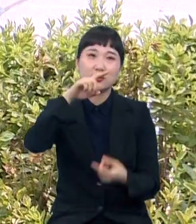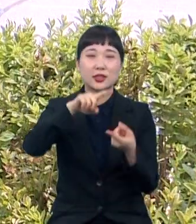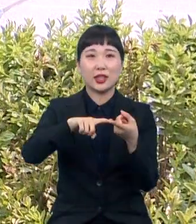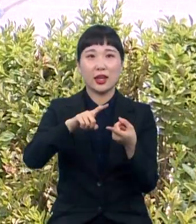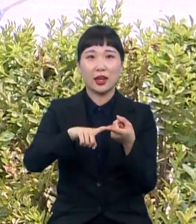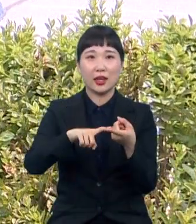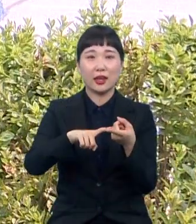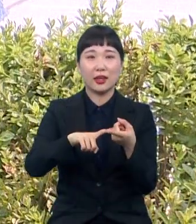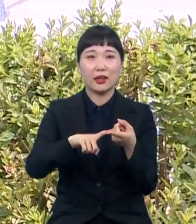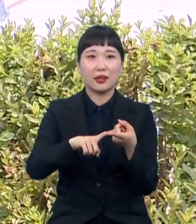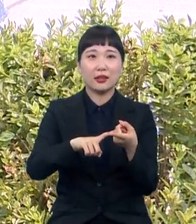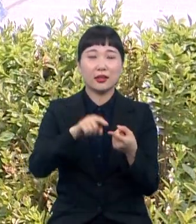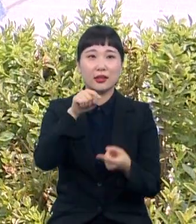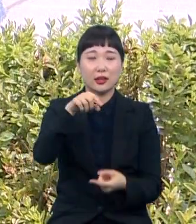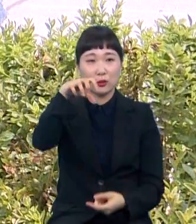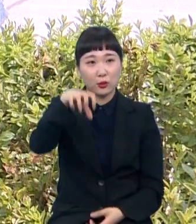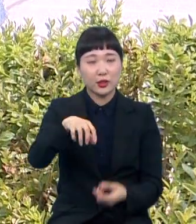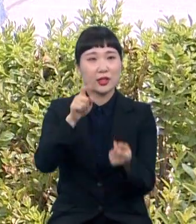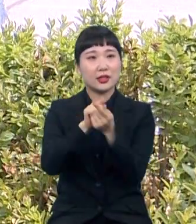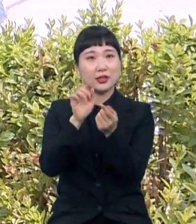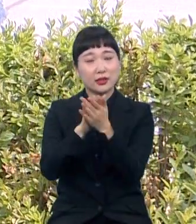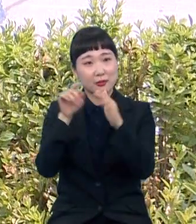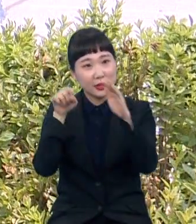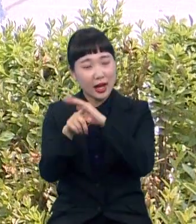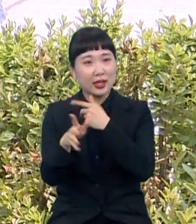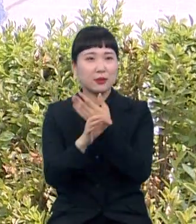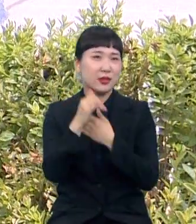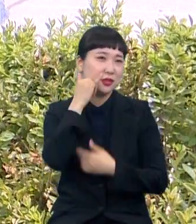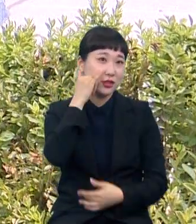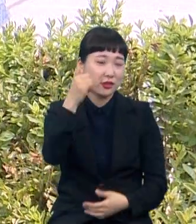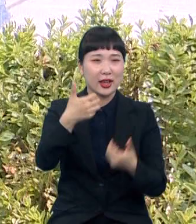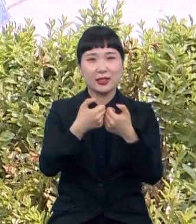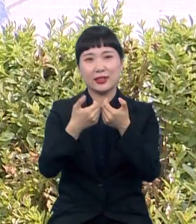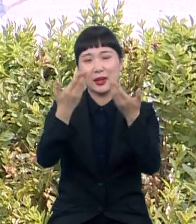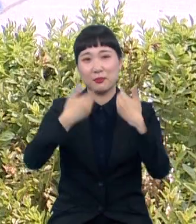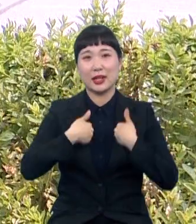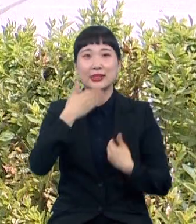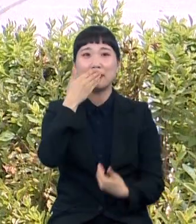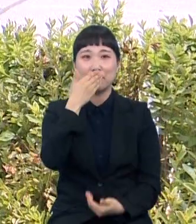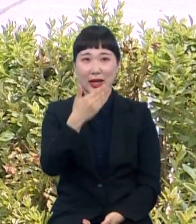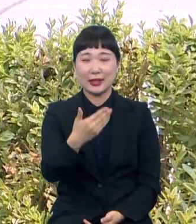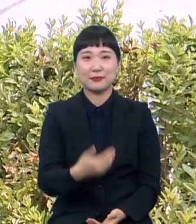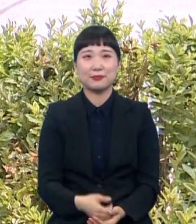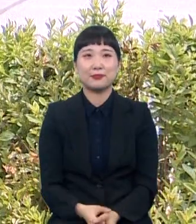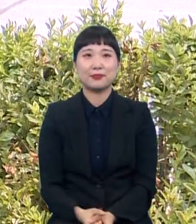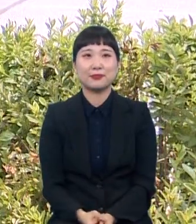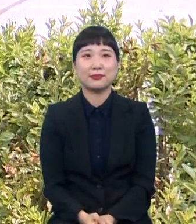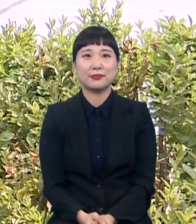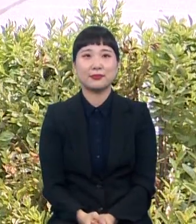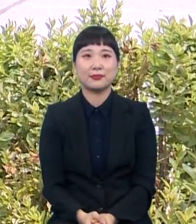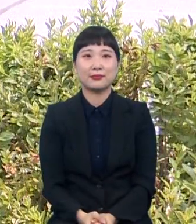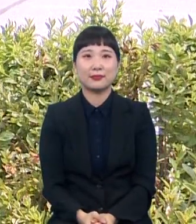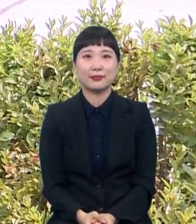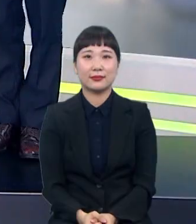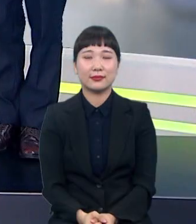있는 입주민은 이곳을 직접 방문하거나 전화로 상담을 받을 수 있습니다. BTV 뉴스